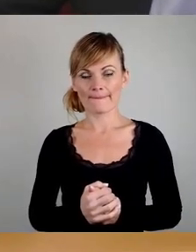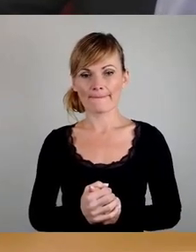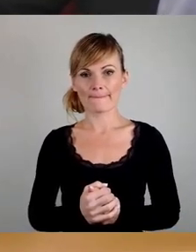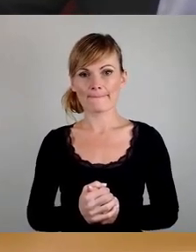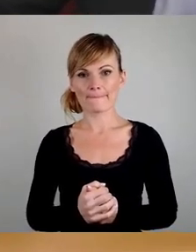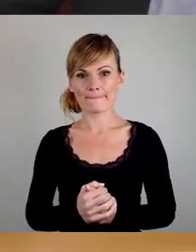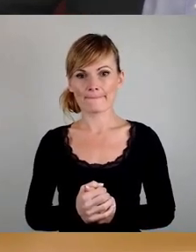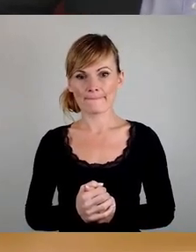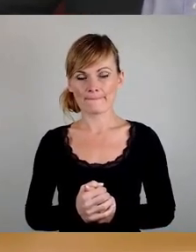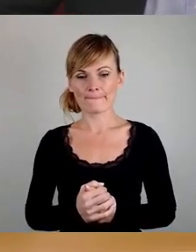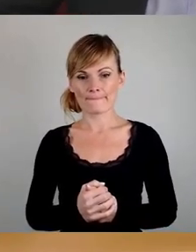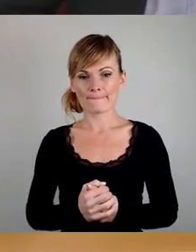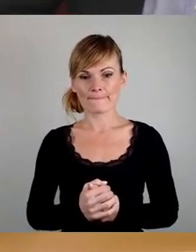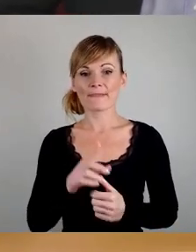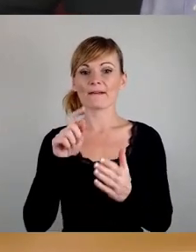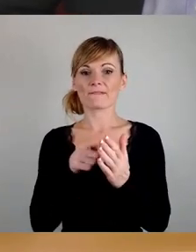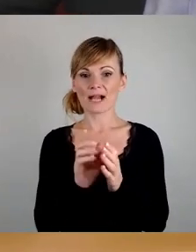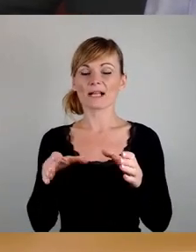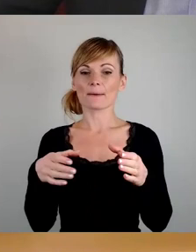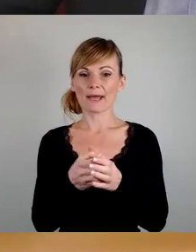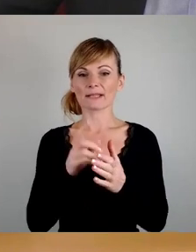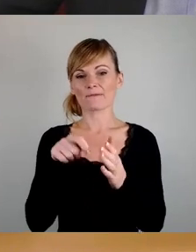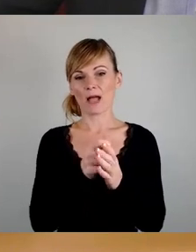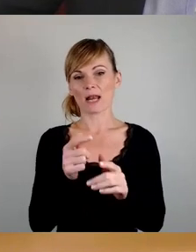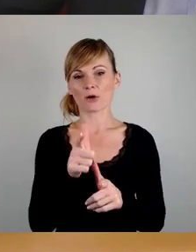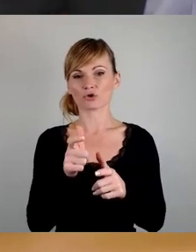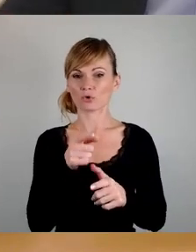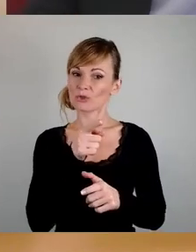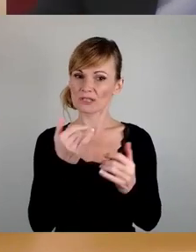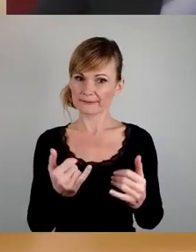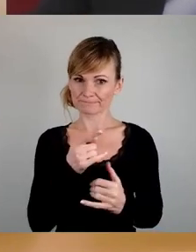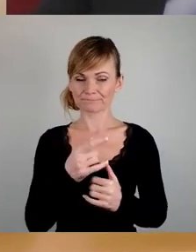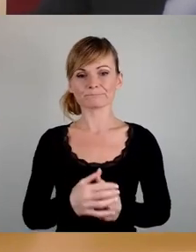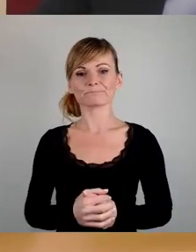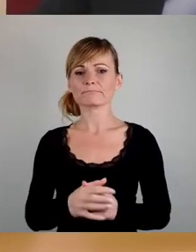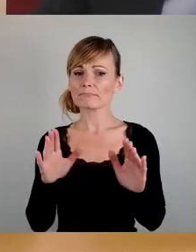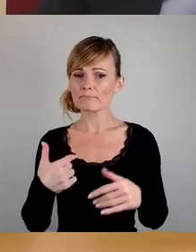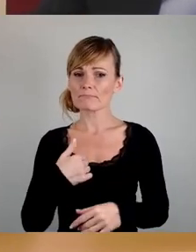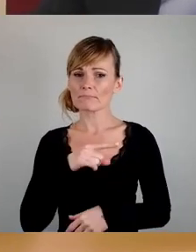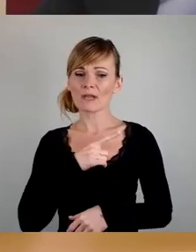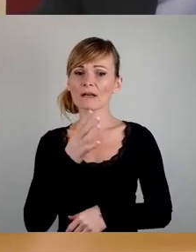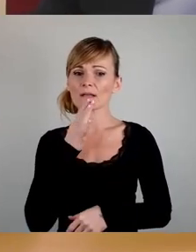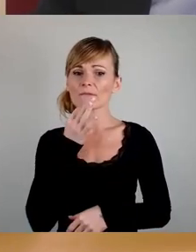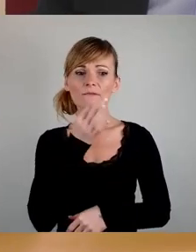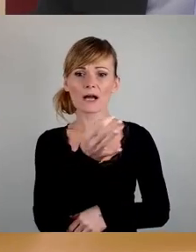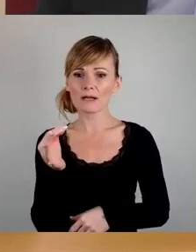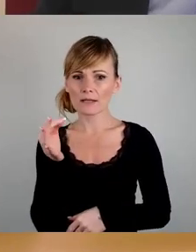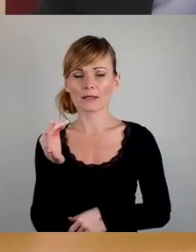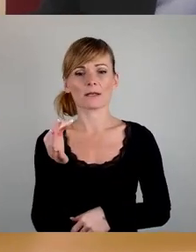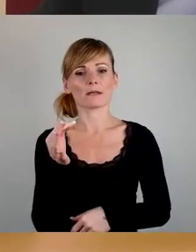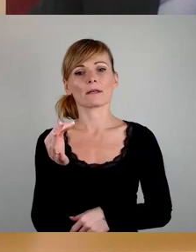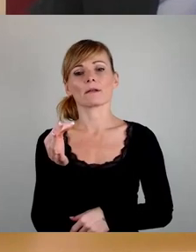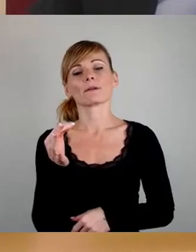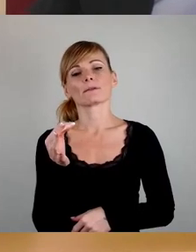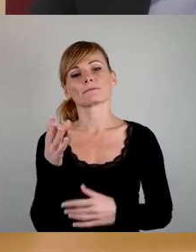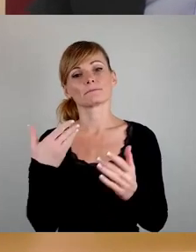Gemeindewahlausschusses. Hier darf ich fragen, ob jemand der Einigung